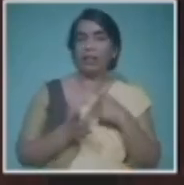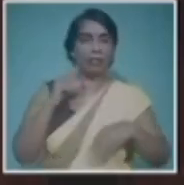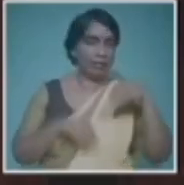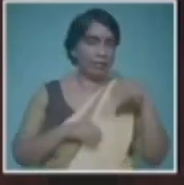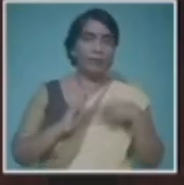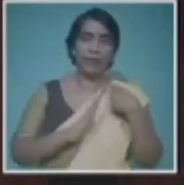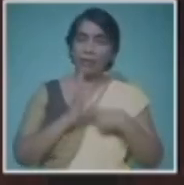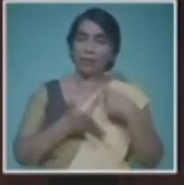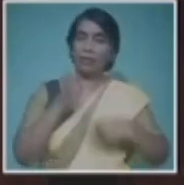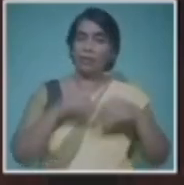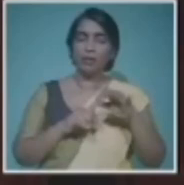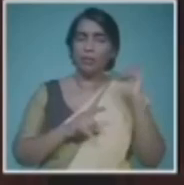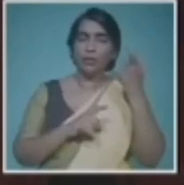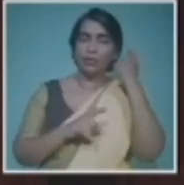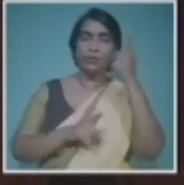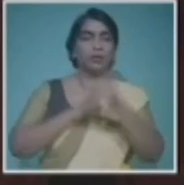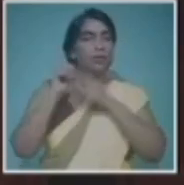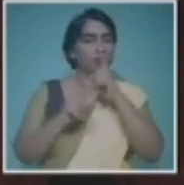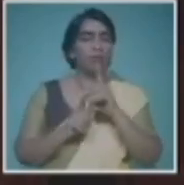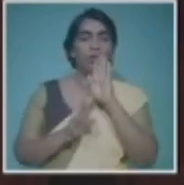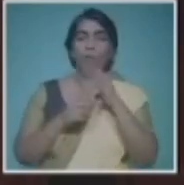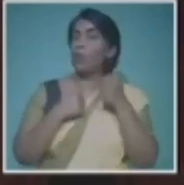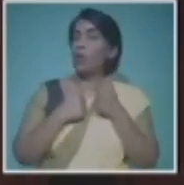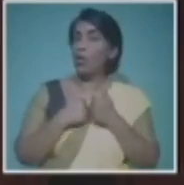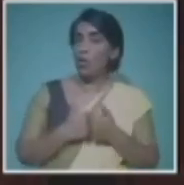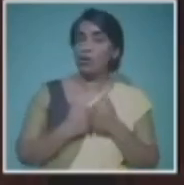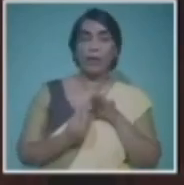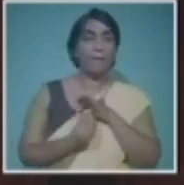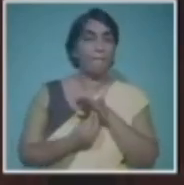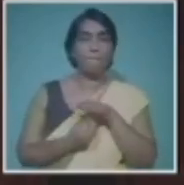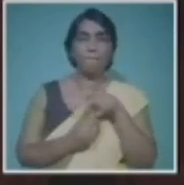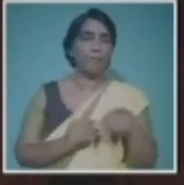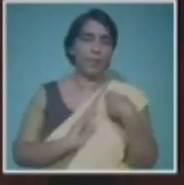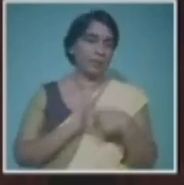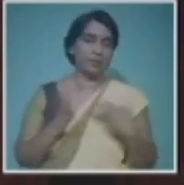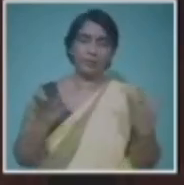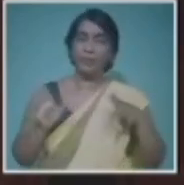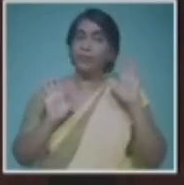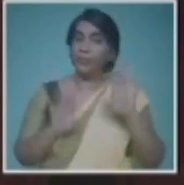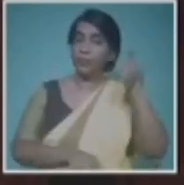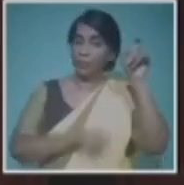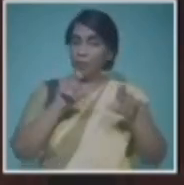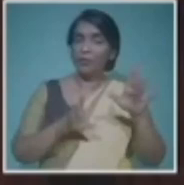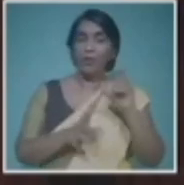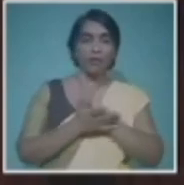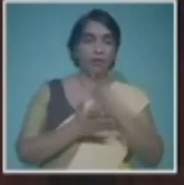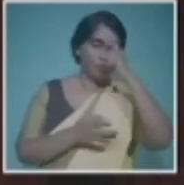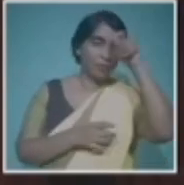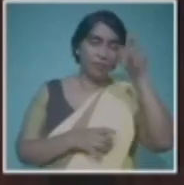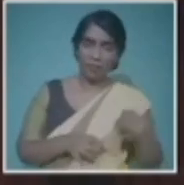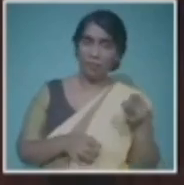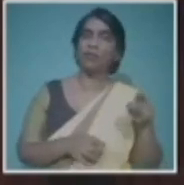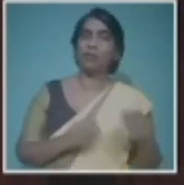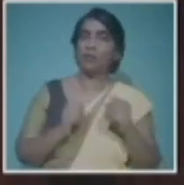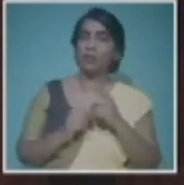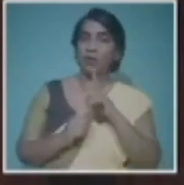රටේ දේශපාලත්වයන් කොයිතරම් ගැන කතා කරා වුණත් තමත් හොඳ පරිසරයක් නෙවෙයි කියවෙන්නේ ඒ චරිත තුළ චන්ද්‍ර කුමාර විජේගුණවර්ධන මැතිතුමා